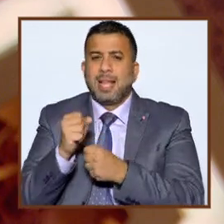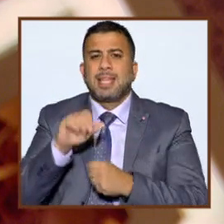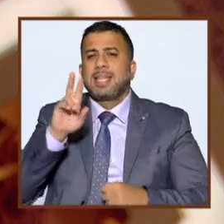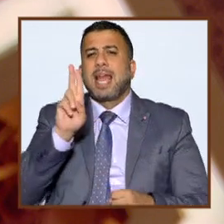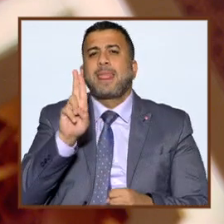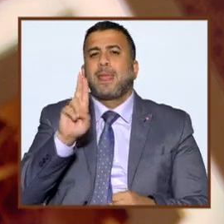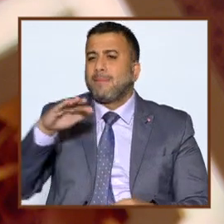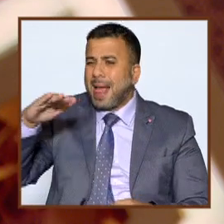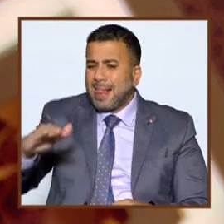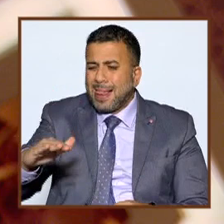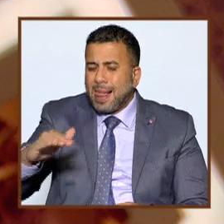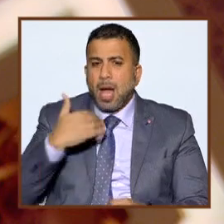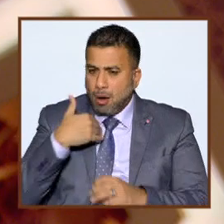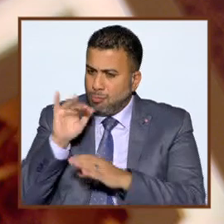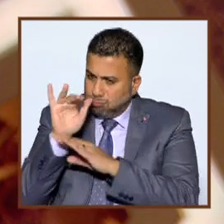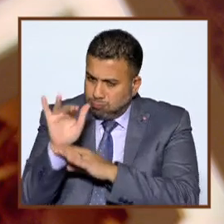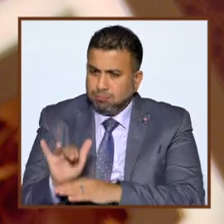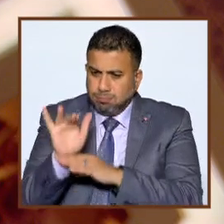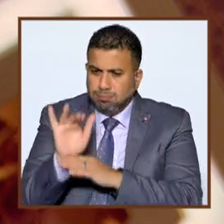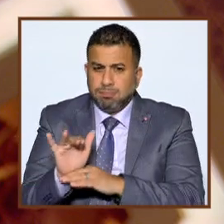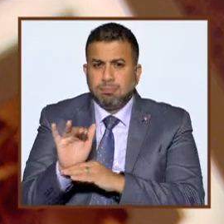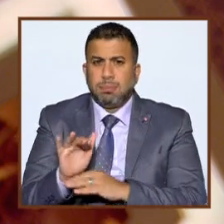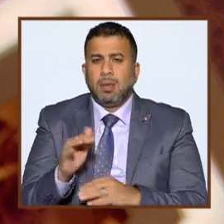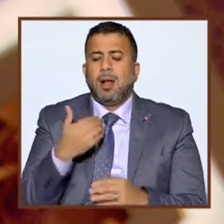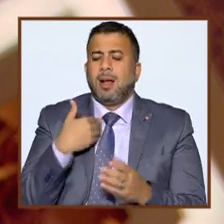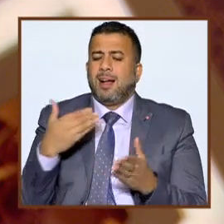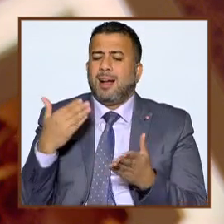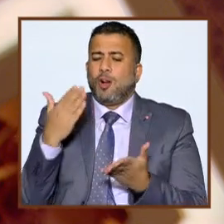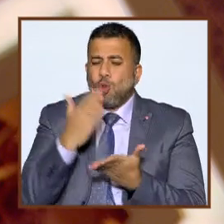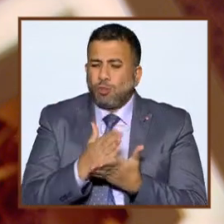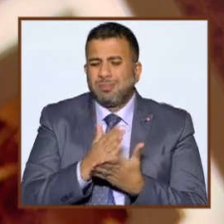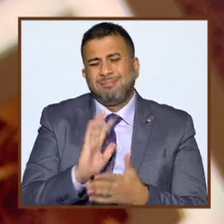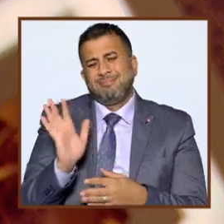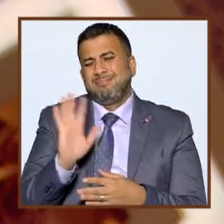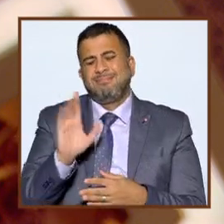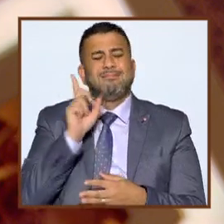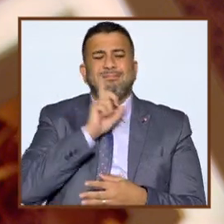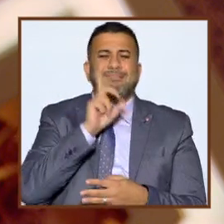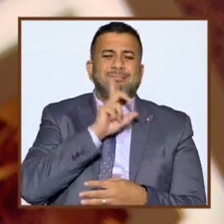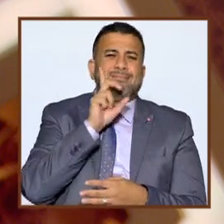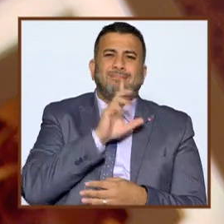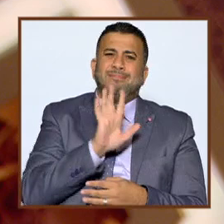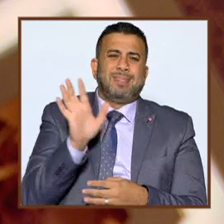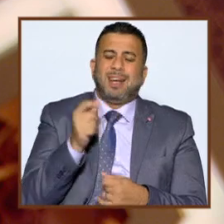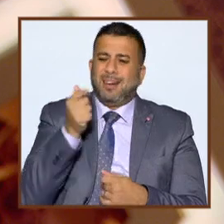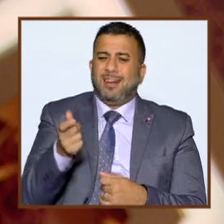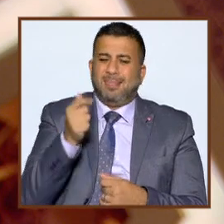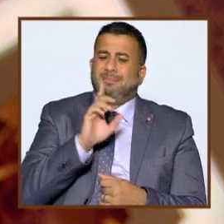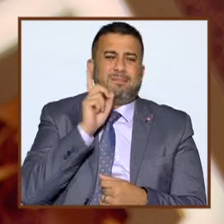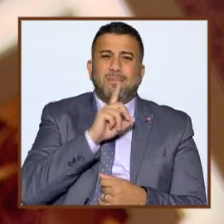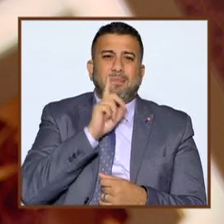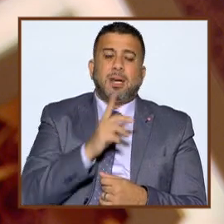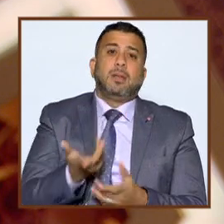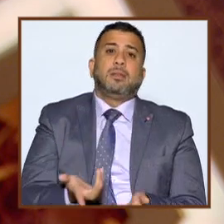ما زال طفلا صغيرا ثم في وسط الطريق قال لا أنا خلاص أنا ما أريد أن أكفل.